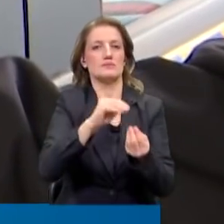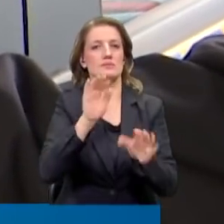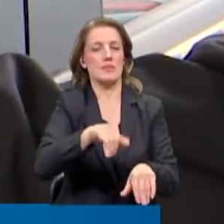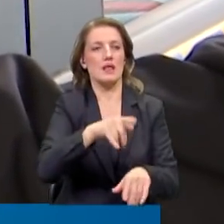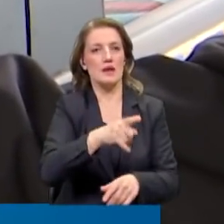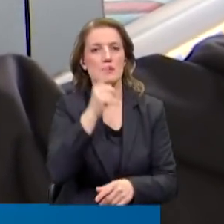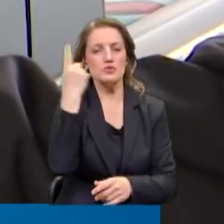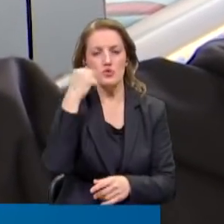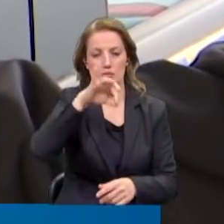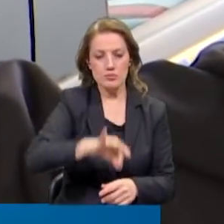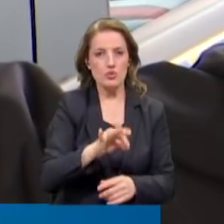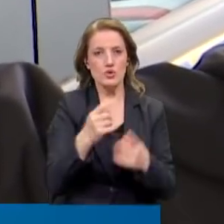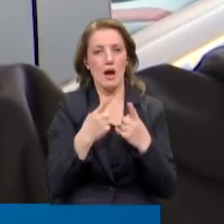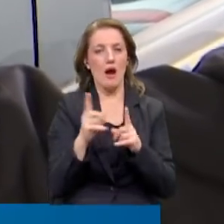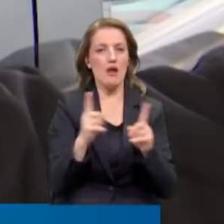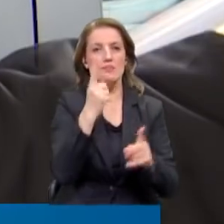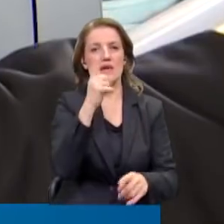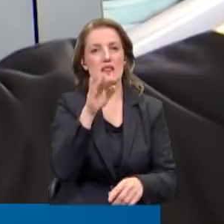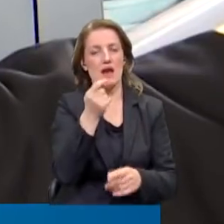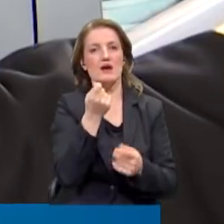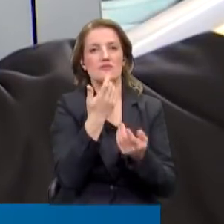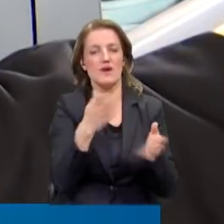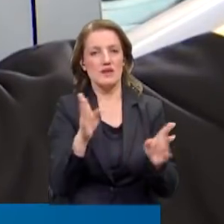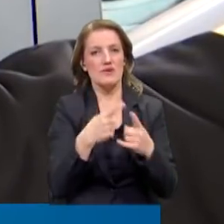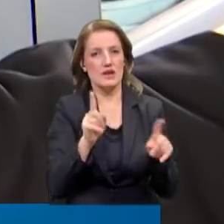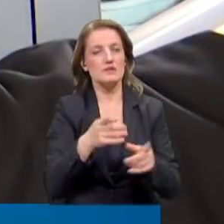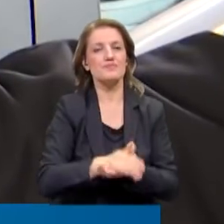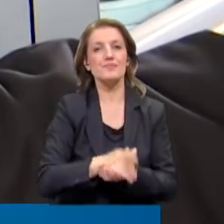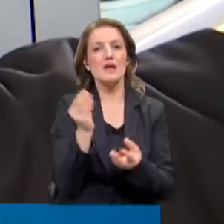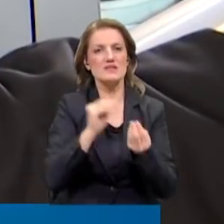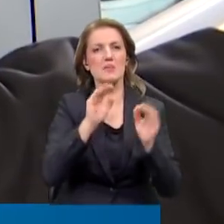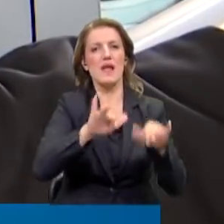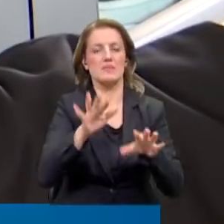1 lira fark etti. Yakıt bu şekilde olmasaydı, zam da gelmeseydi. Bizim için daha iyiydi.